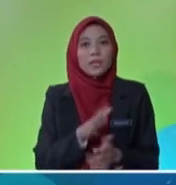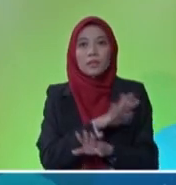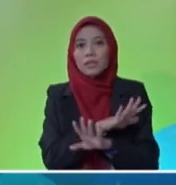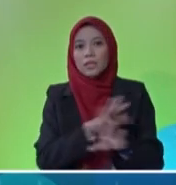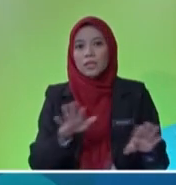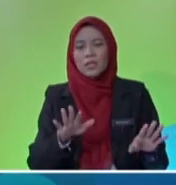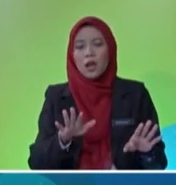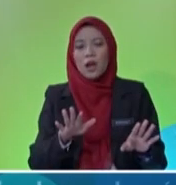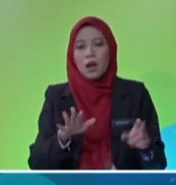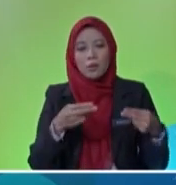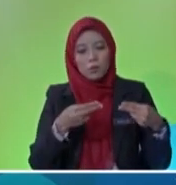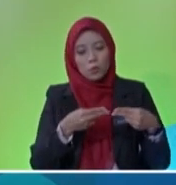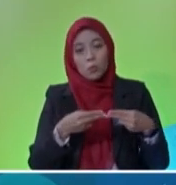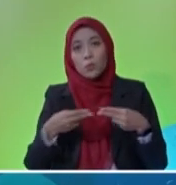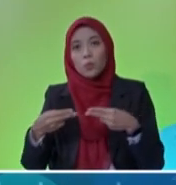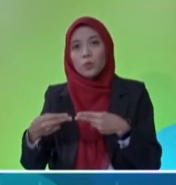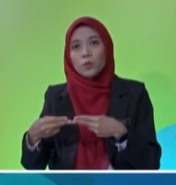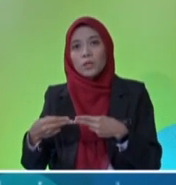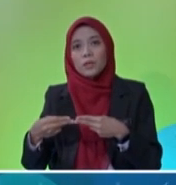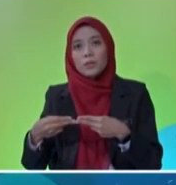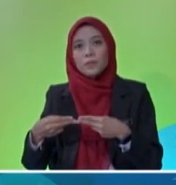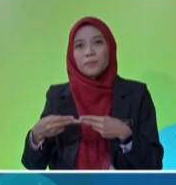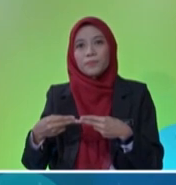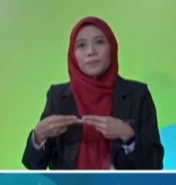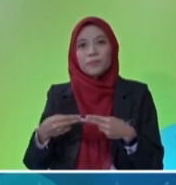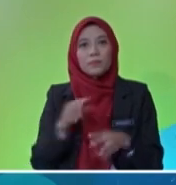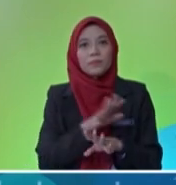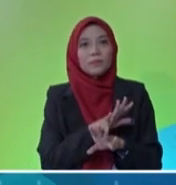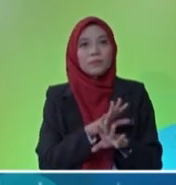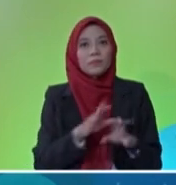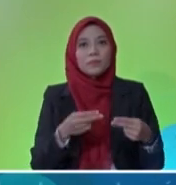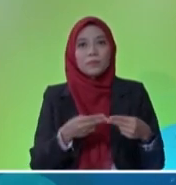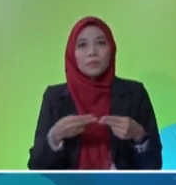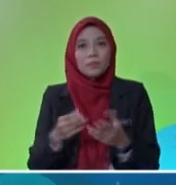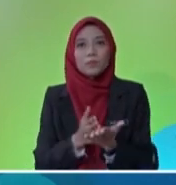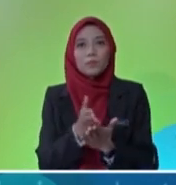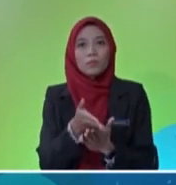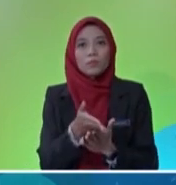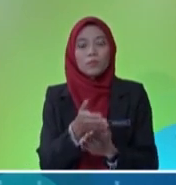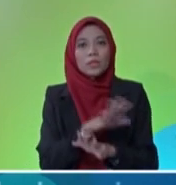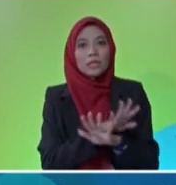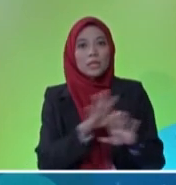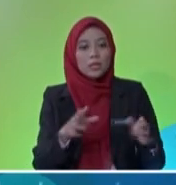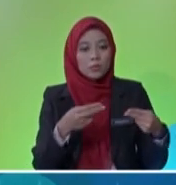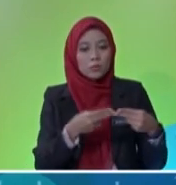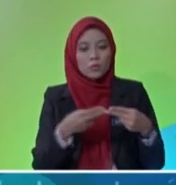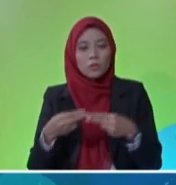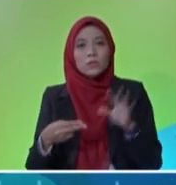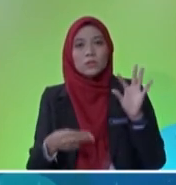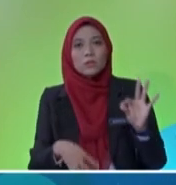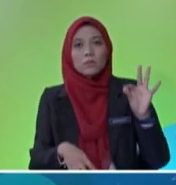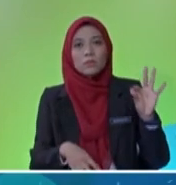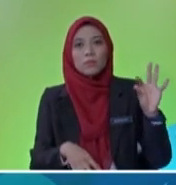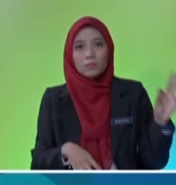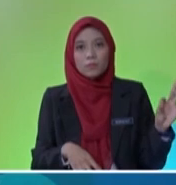menghubungi Hai a-true scan adik Man Sule tidak menghubungi Smash melaju kita